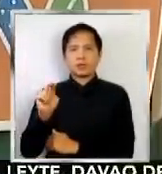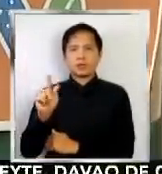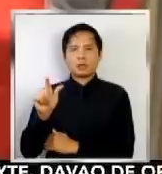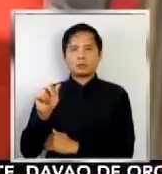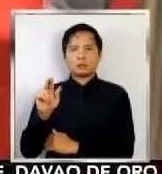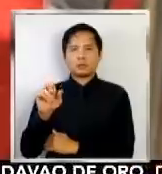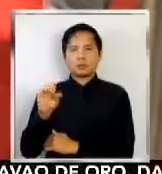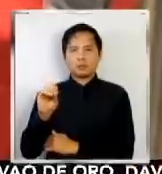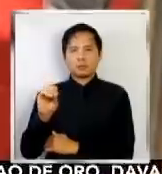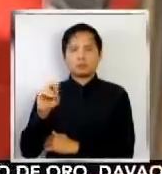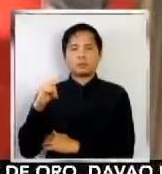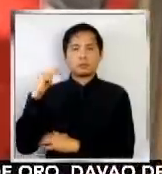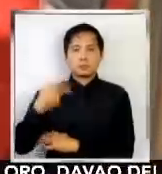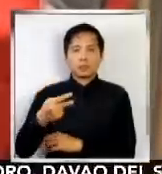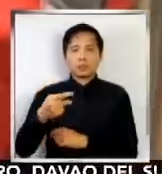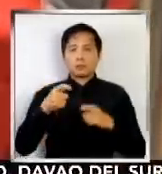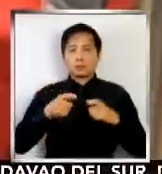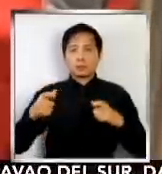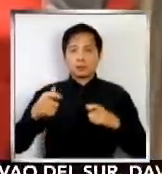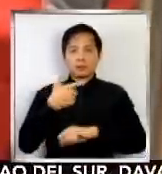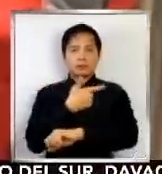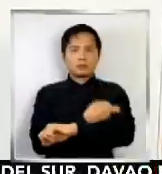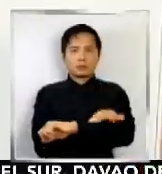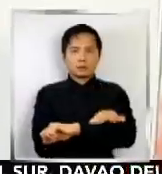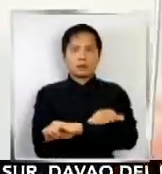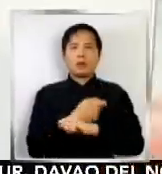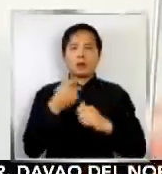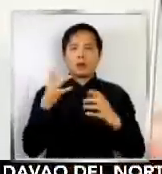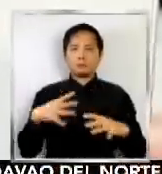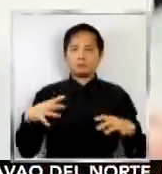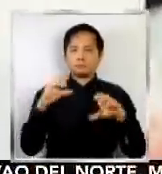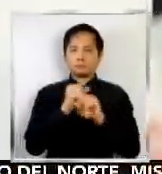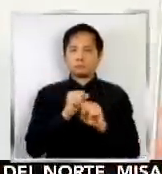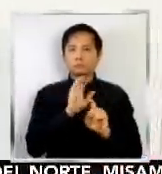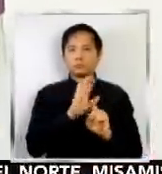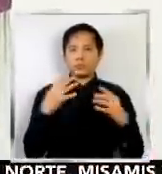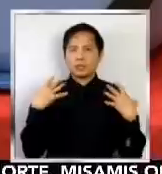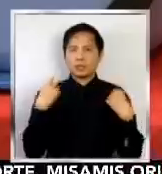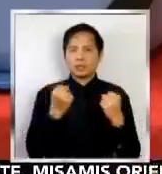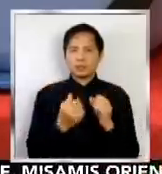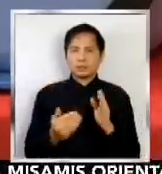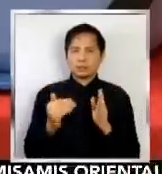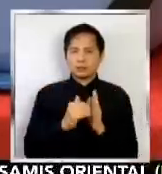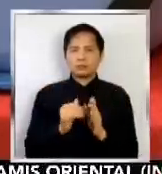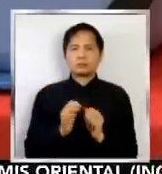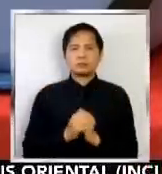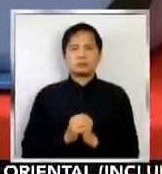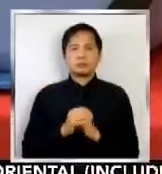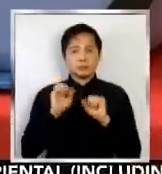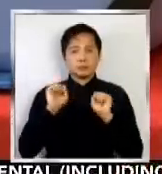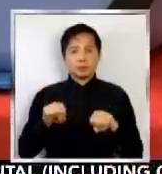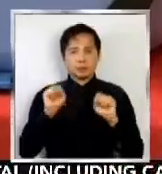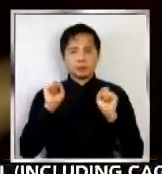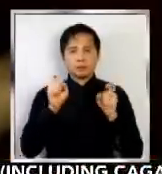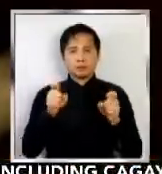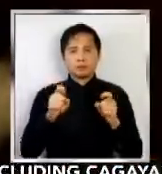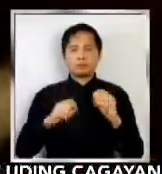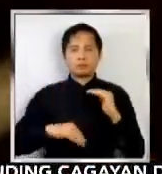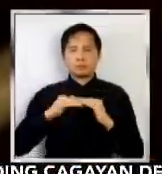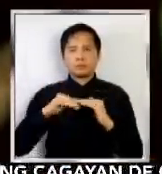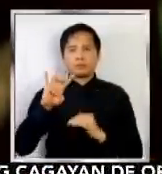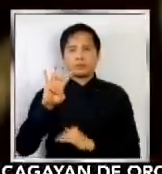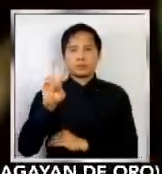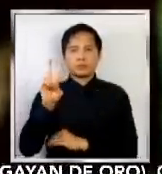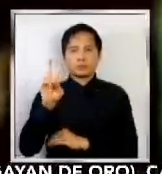ng Sinovac kapag gumaling na ang mga staff nila. Pwede naman daw itong ibigay hanggang 42 days matapos ang unang dose. Yan ay